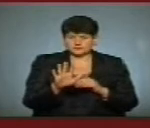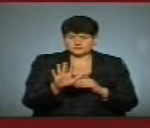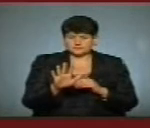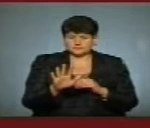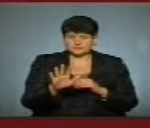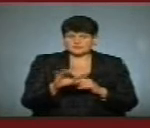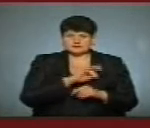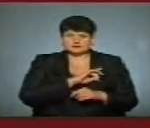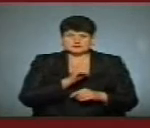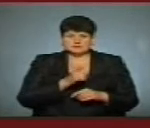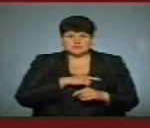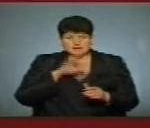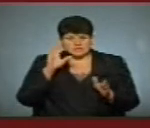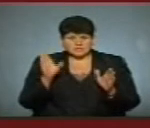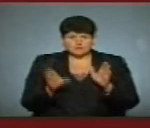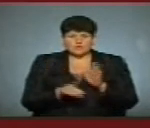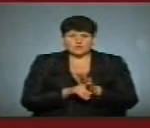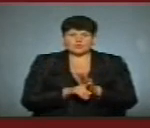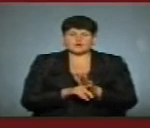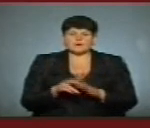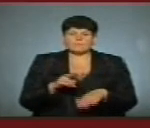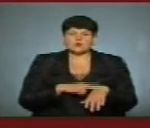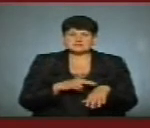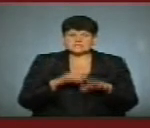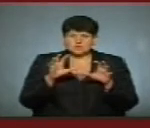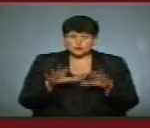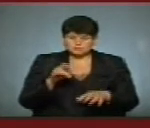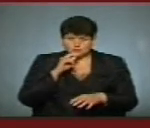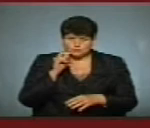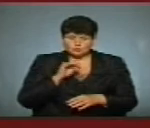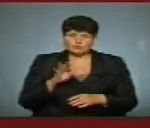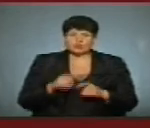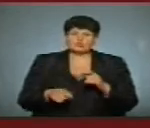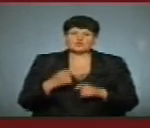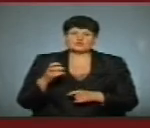«Злісна непокора законній вимозі Поліцейського кодексу України про адміністративні